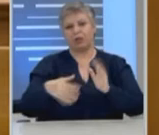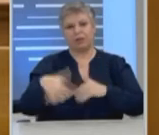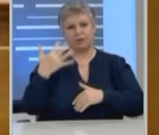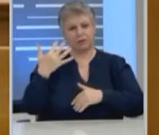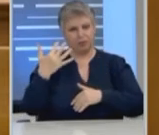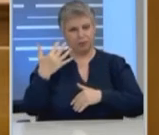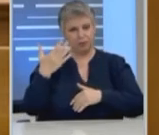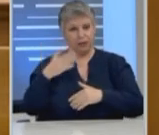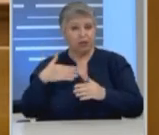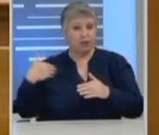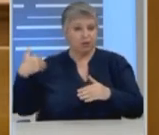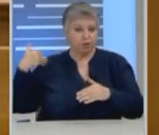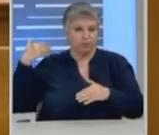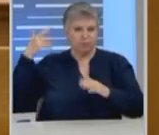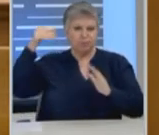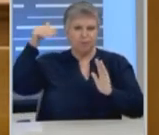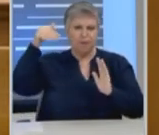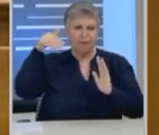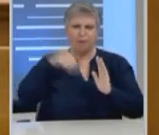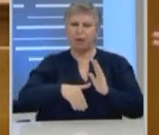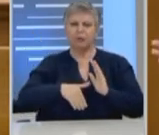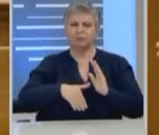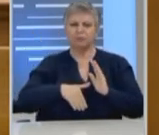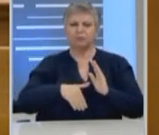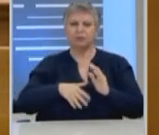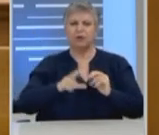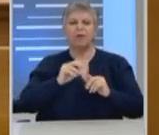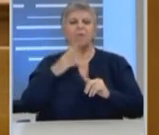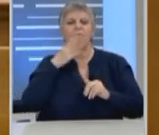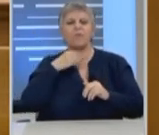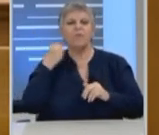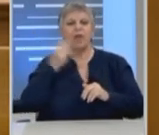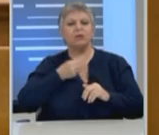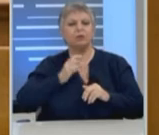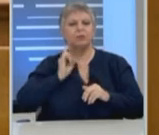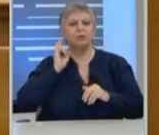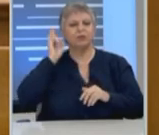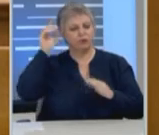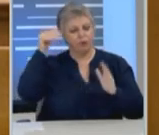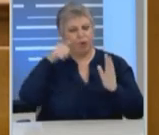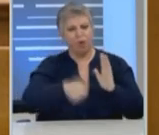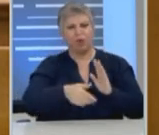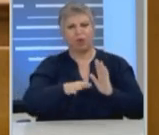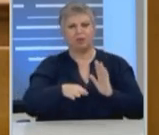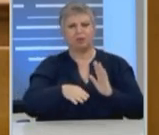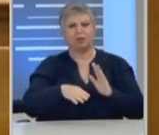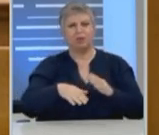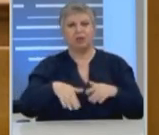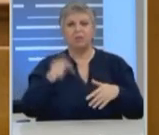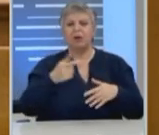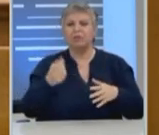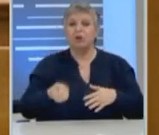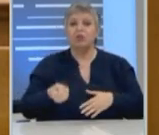χώρα στην κόλαση. Και δεν έφερε και τίποτα καινούριο σε ό,τι αφορά τα επιχειρήματα